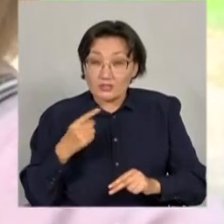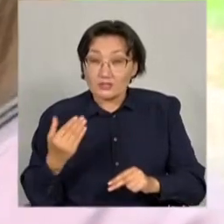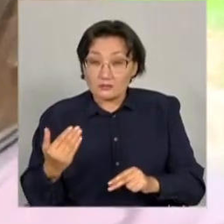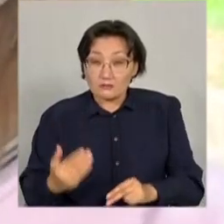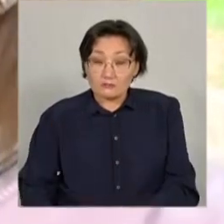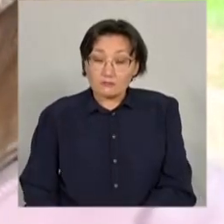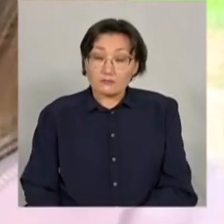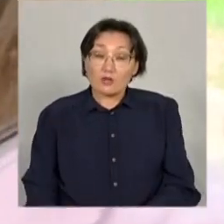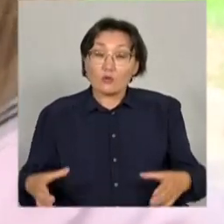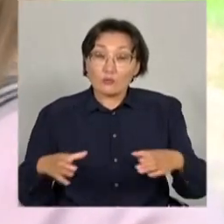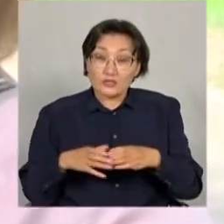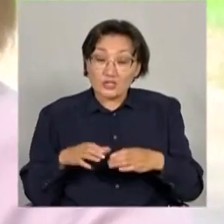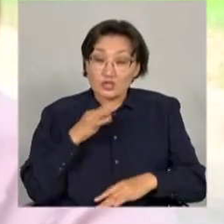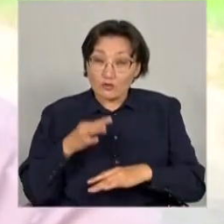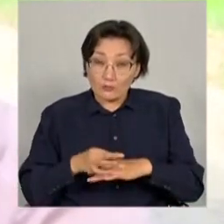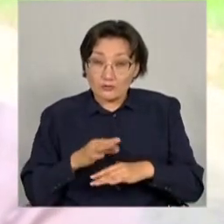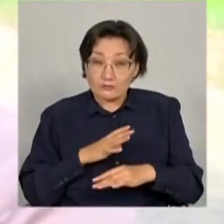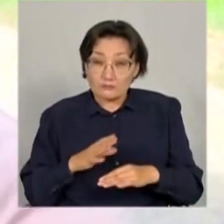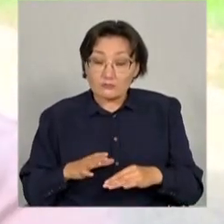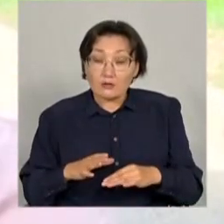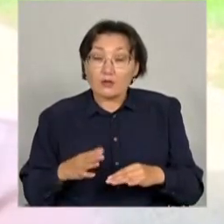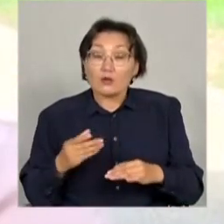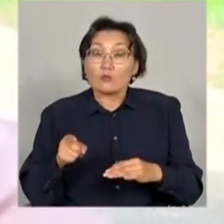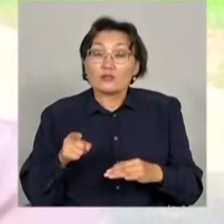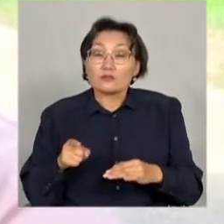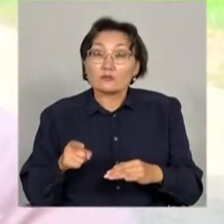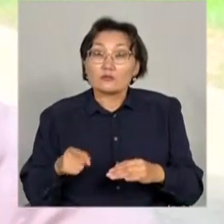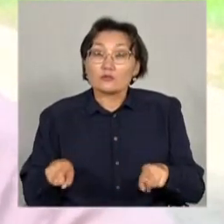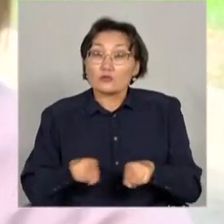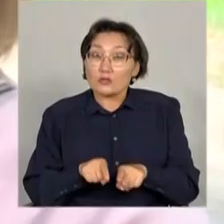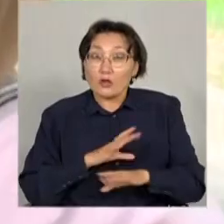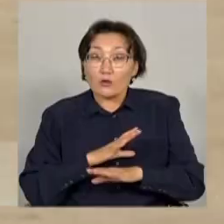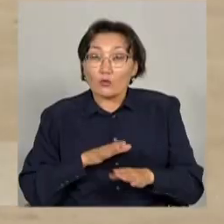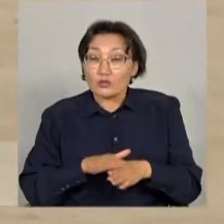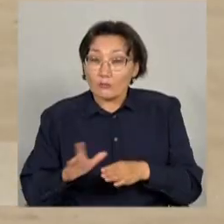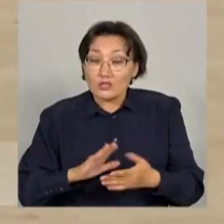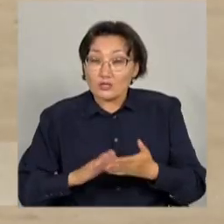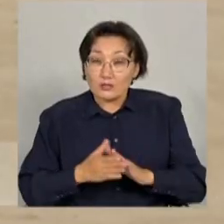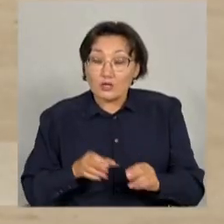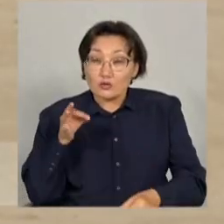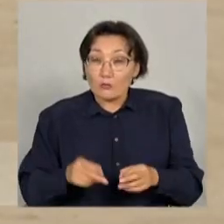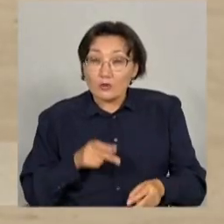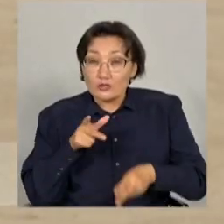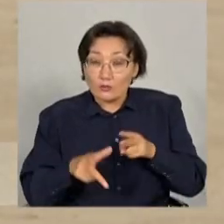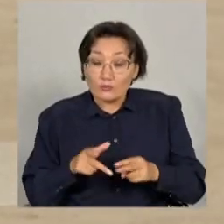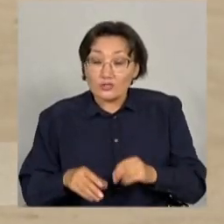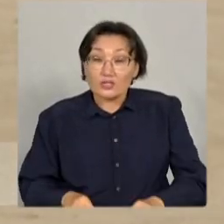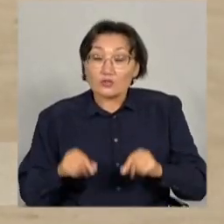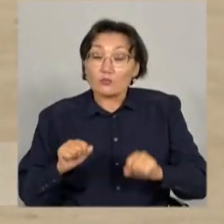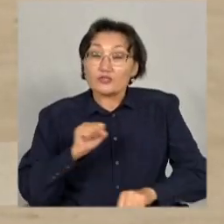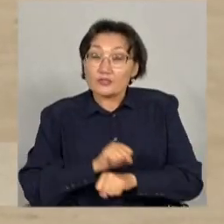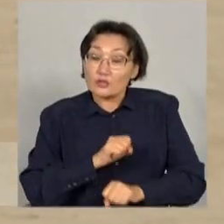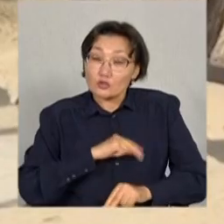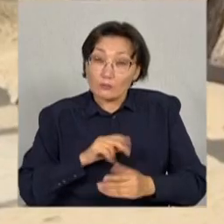деп. Өздерінің міндеттерін алып отыр. Егер орындамаған жағдайда, одан сотқа жүгінетін боламыз. Жауаптылар құмды тоқтату жұмыстары